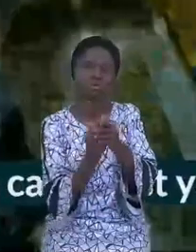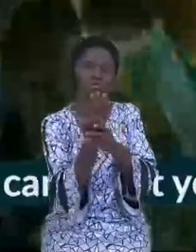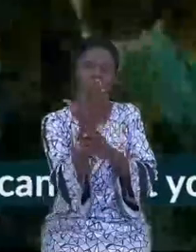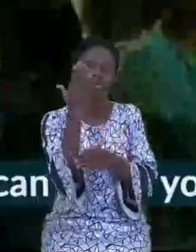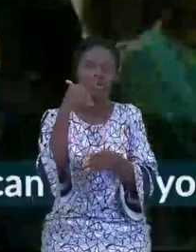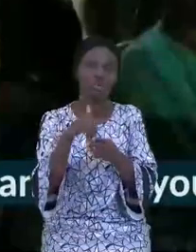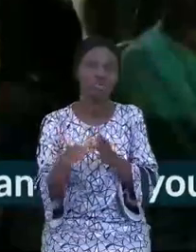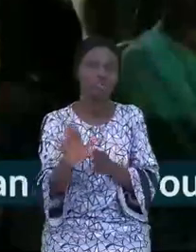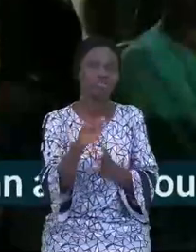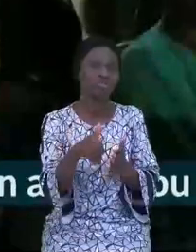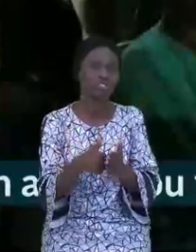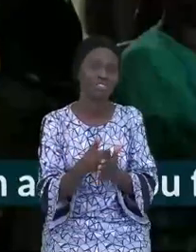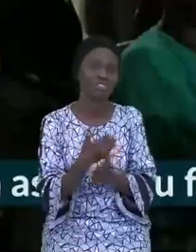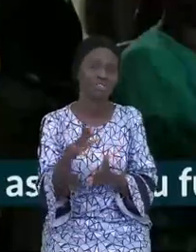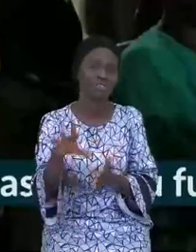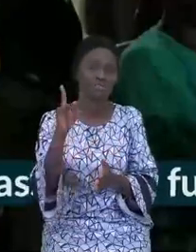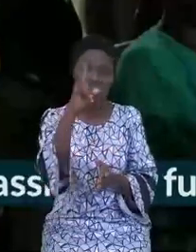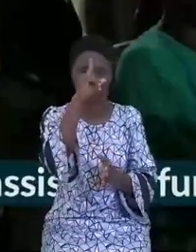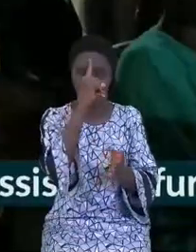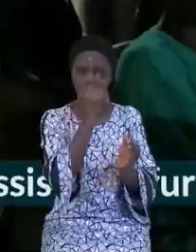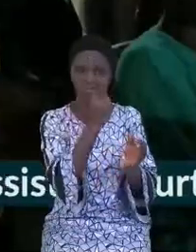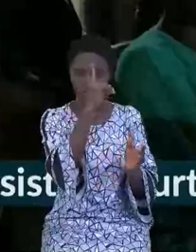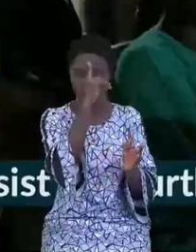foi. Et partout,